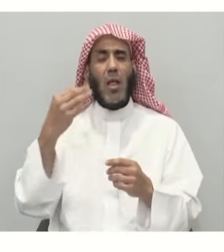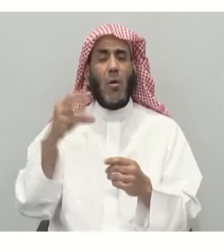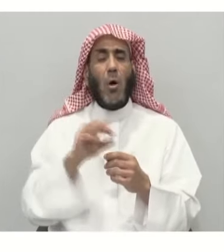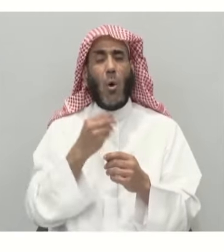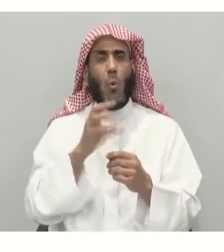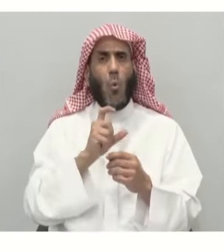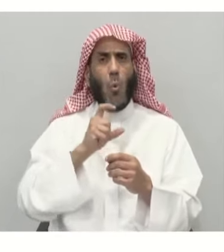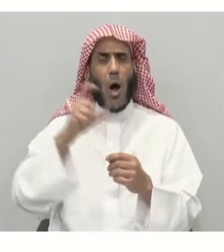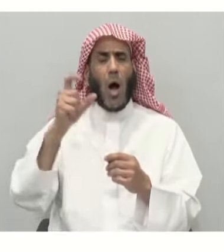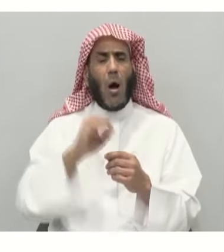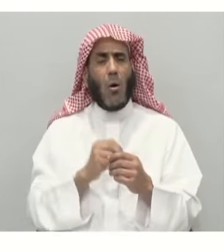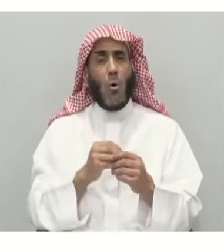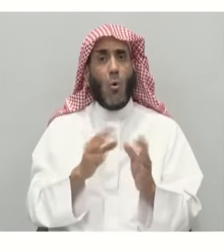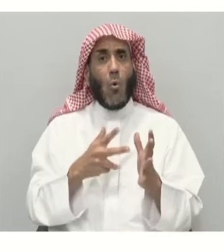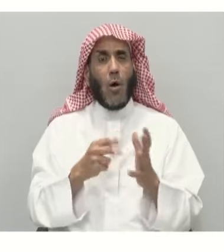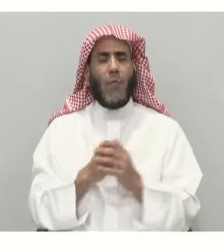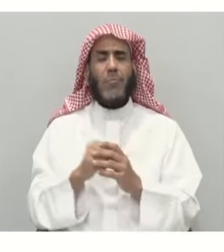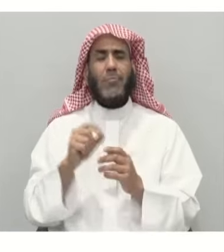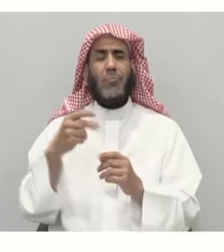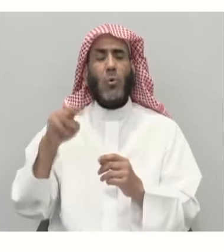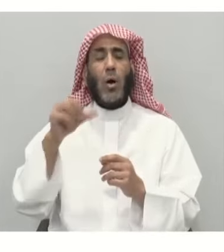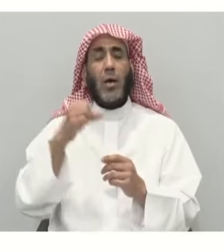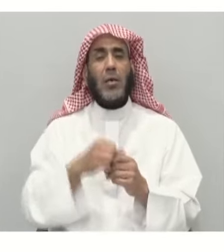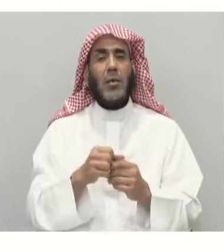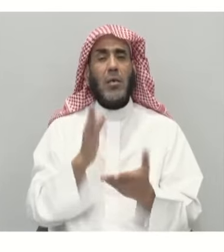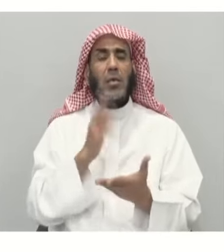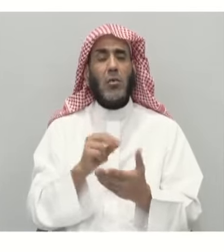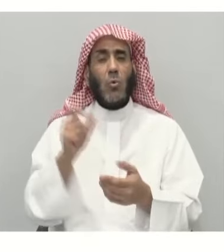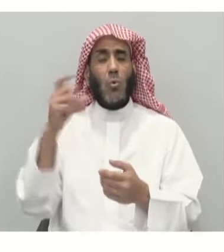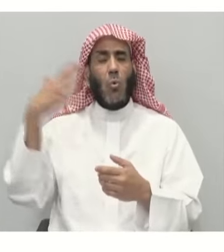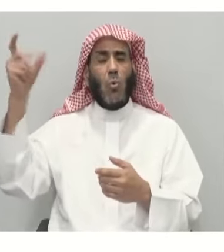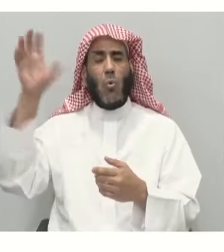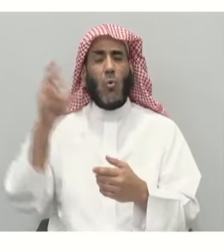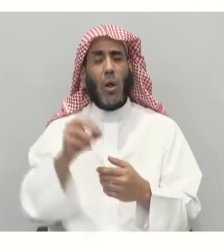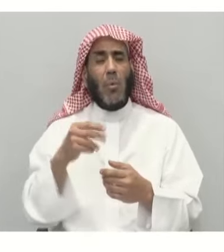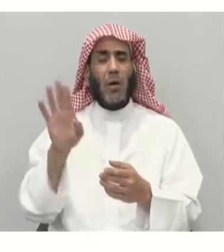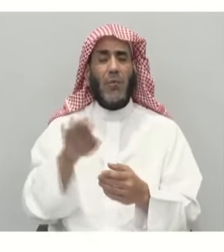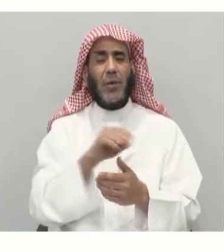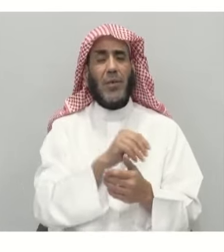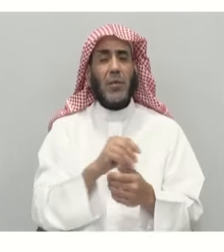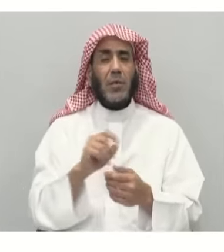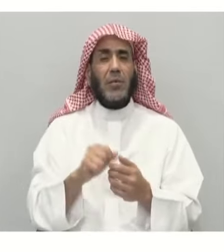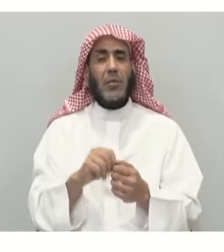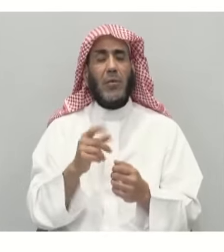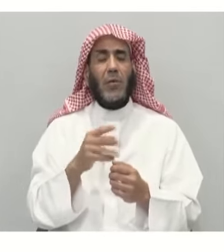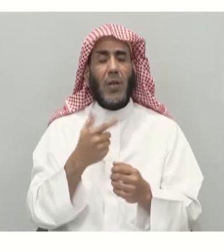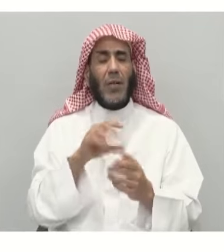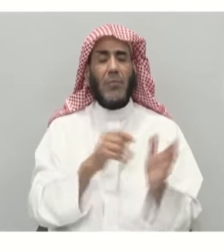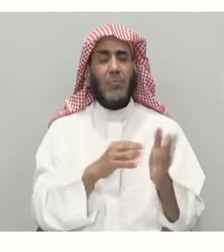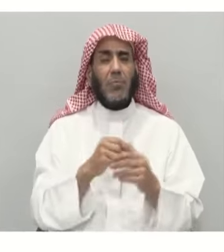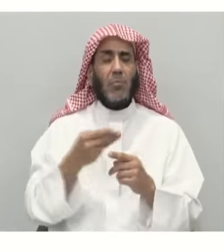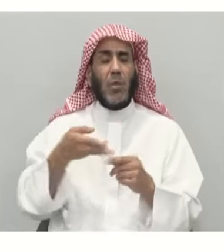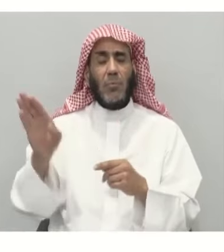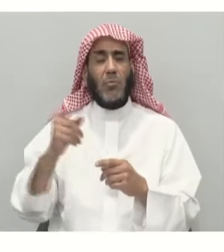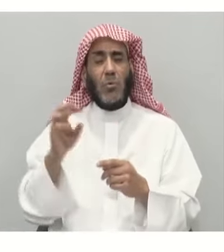فراغا مخيف يصدق علماء فراغ نا في في حديث ذهبت